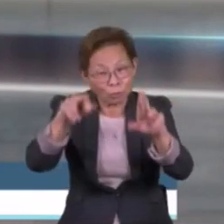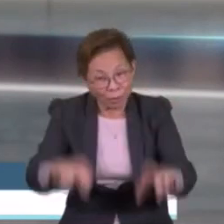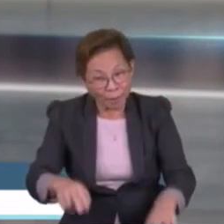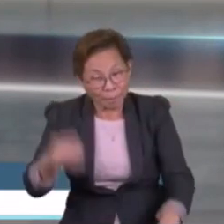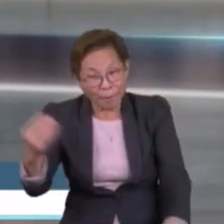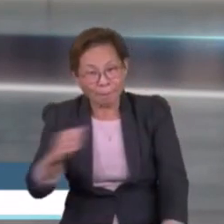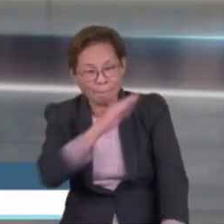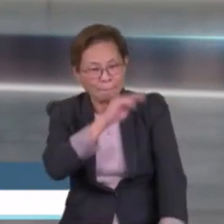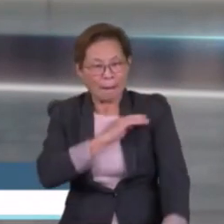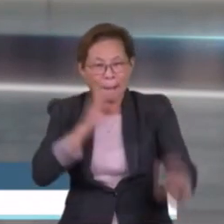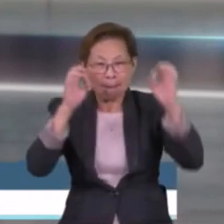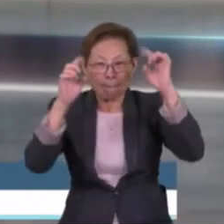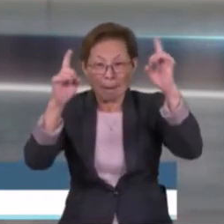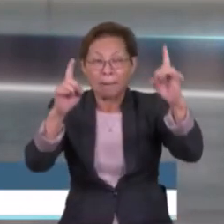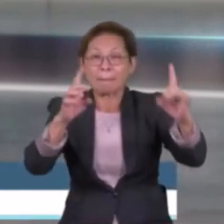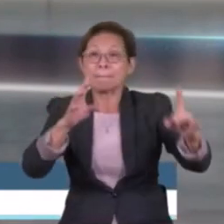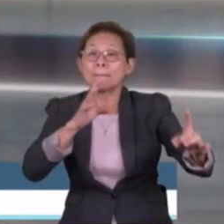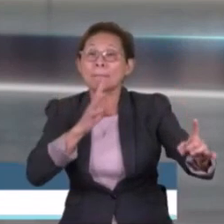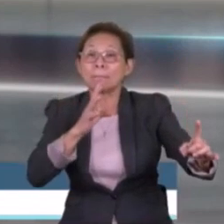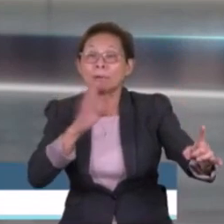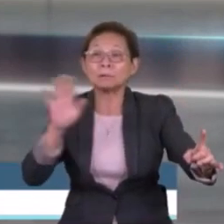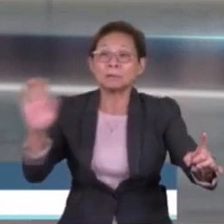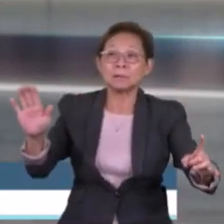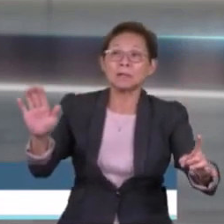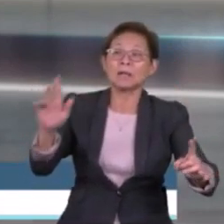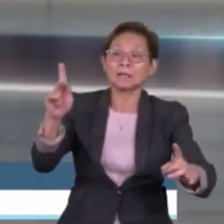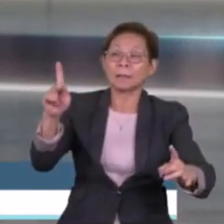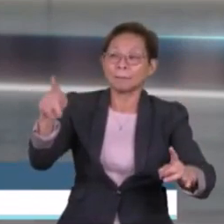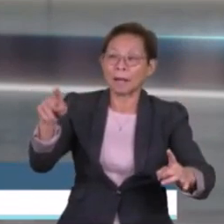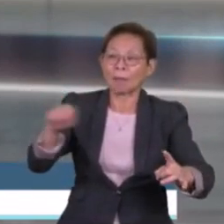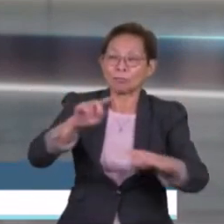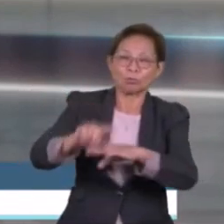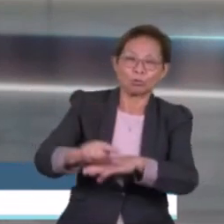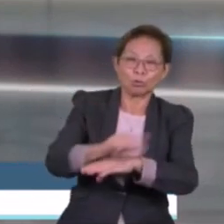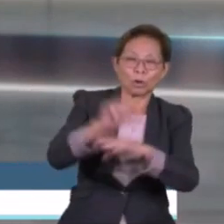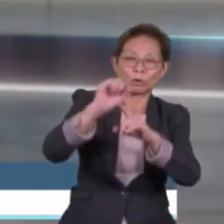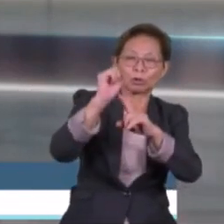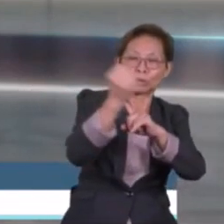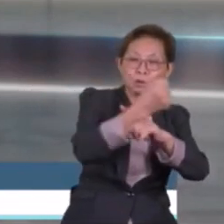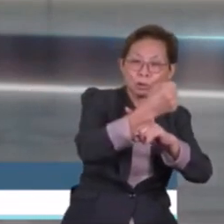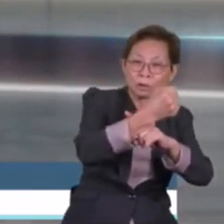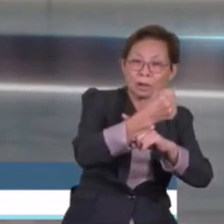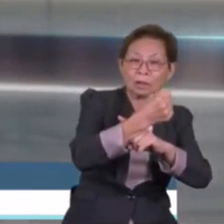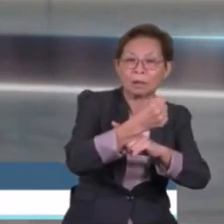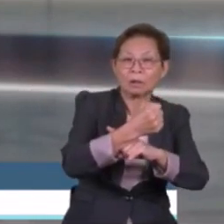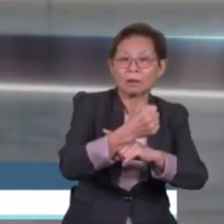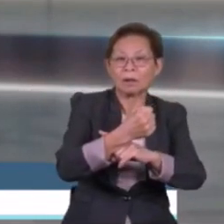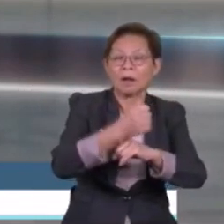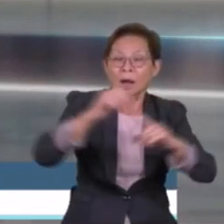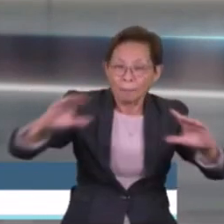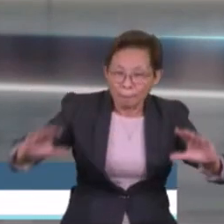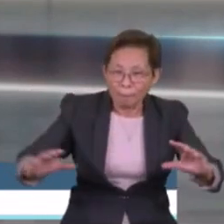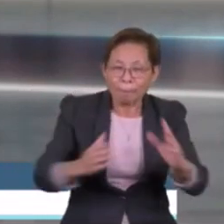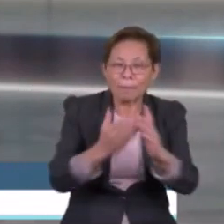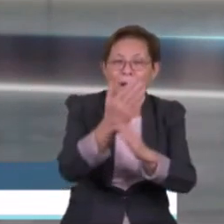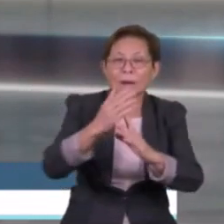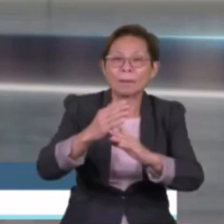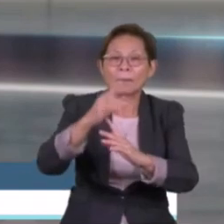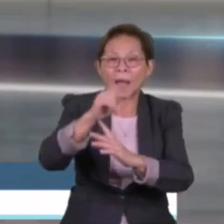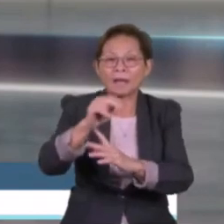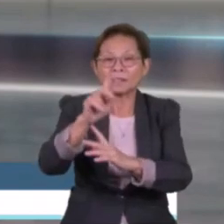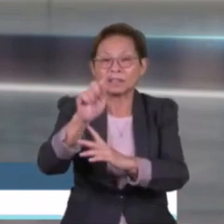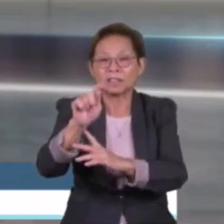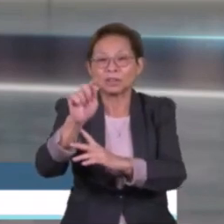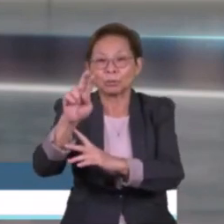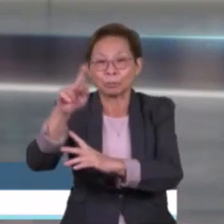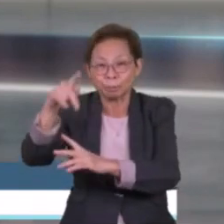Menteri Pendidikan Fadlinah Siddiq berkata ini kerana kementerian sentiasa menggunakan saluran kesatuan khususnya melalui Kongres Kesatuan Guru-Guru dalam